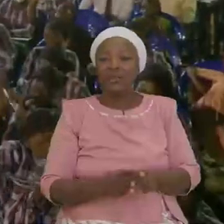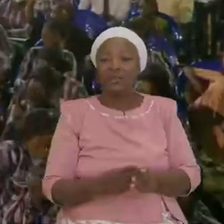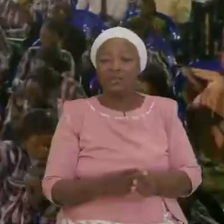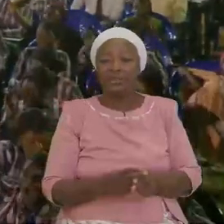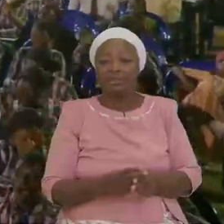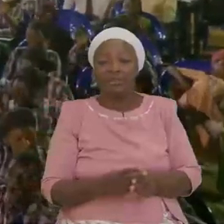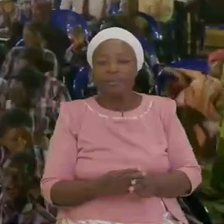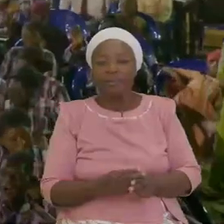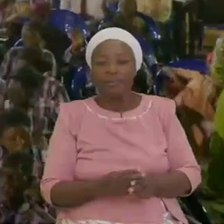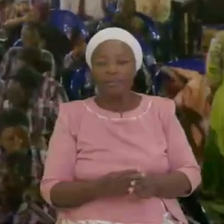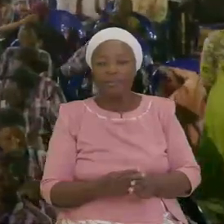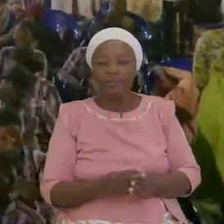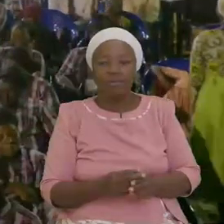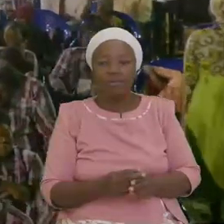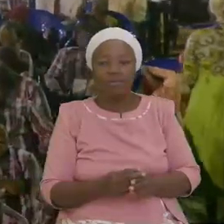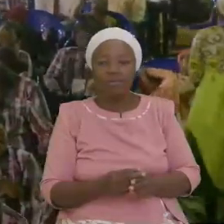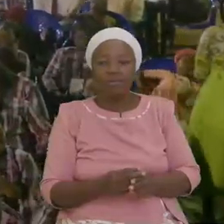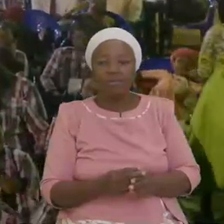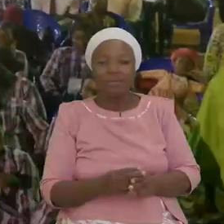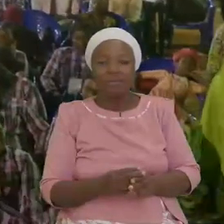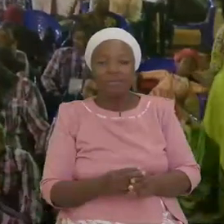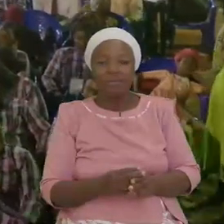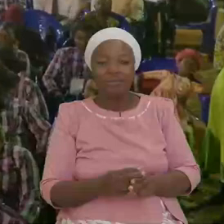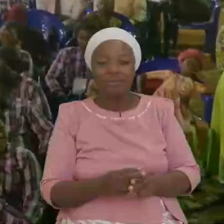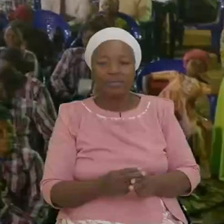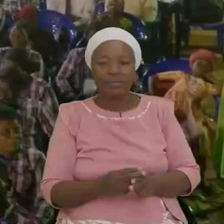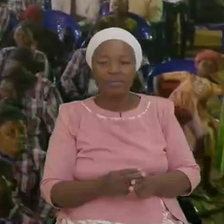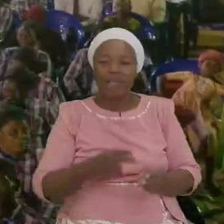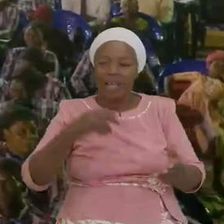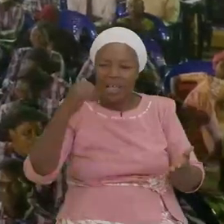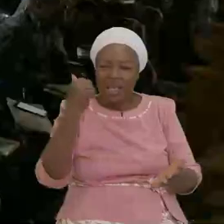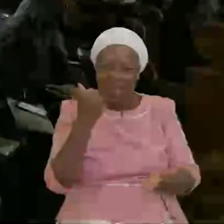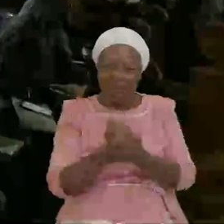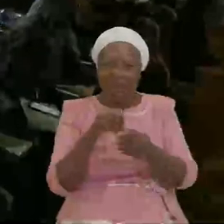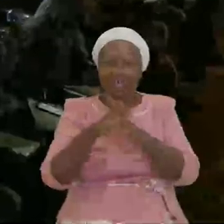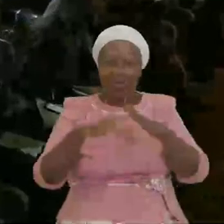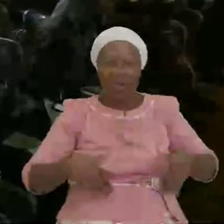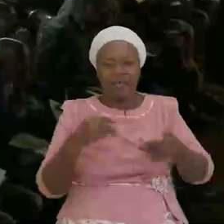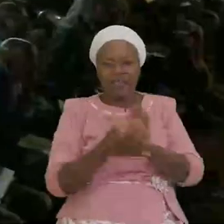votre portion ce soir, au nom de Jésus-Christ.